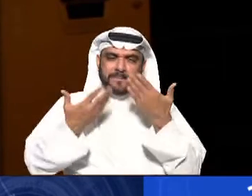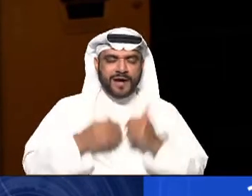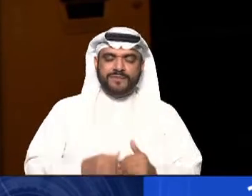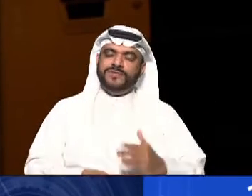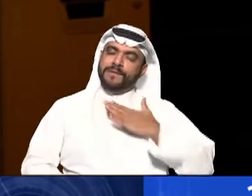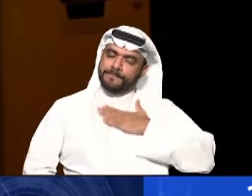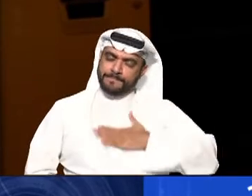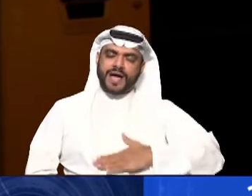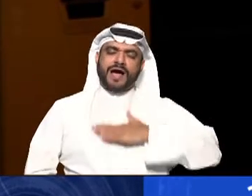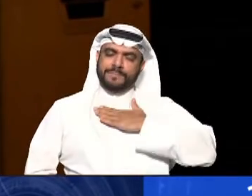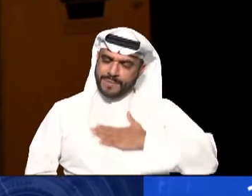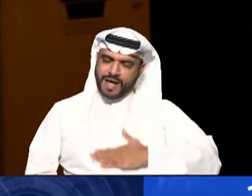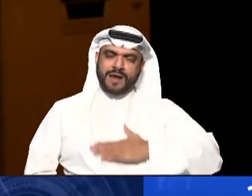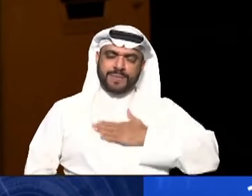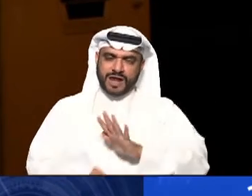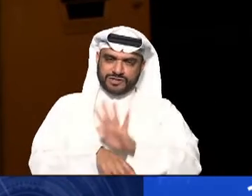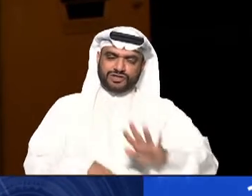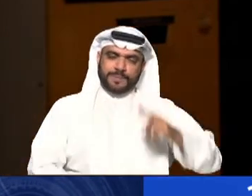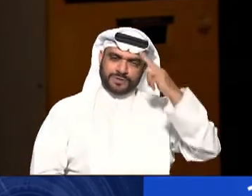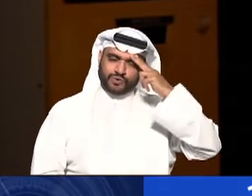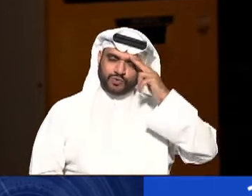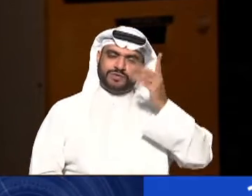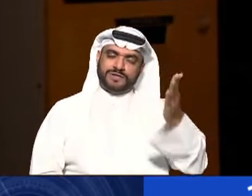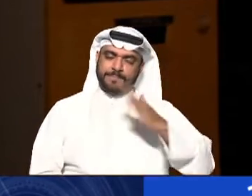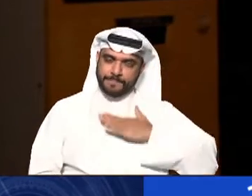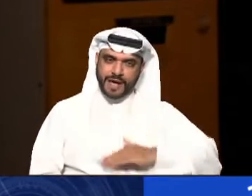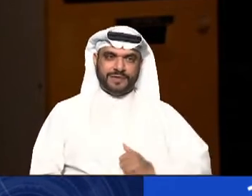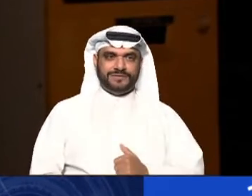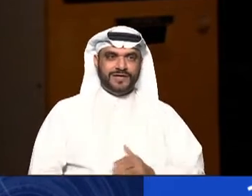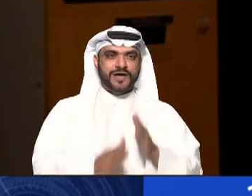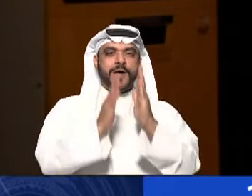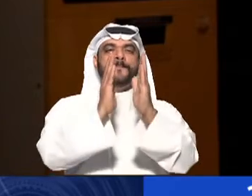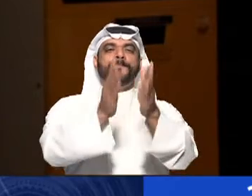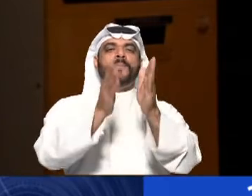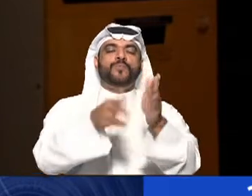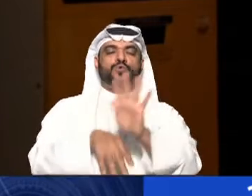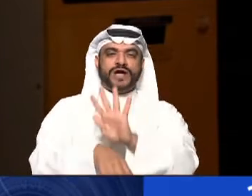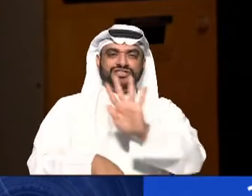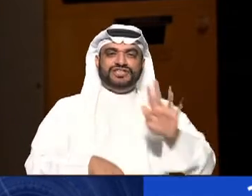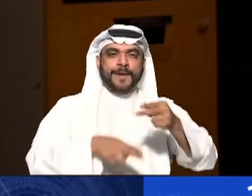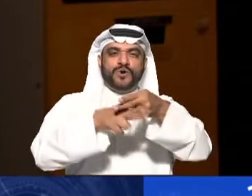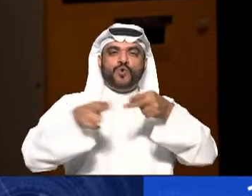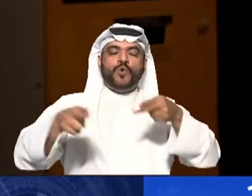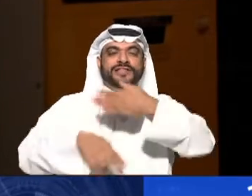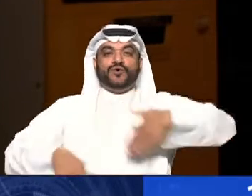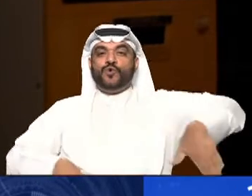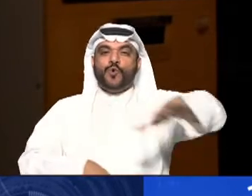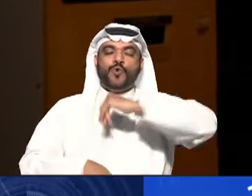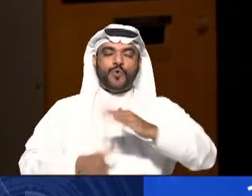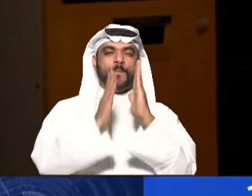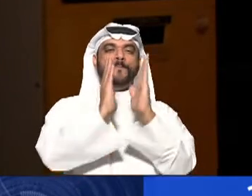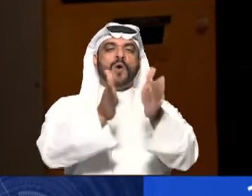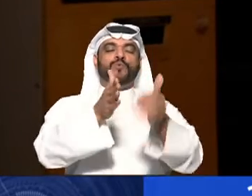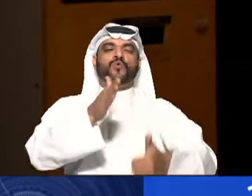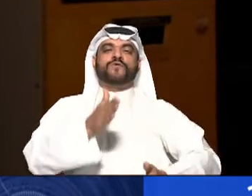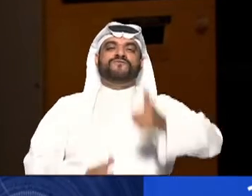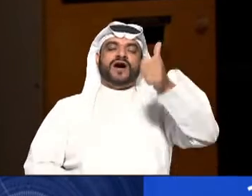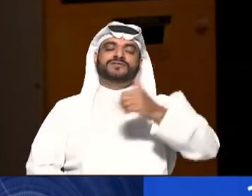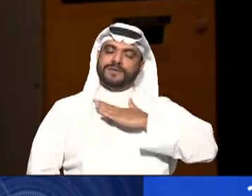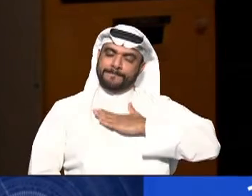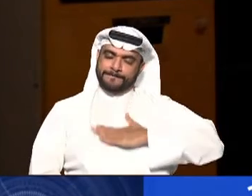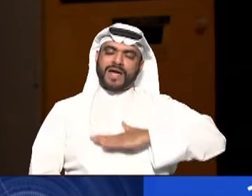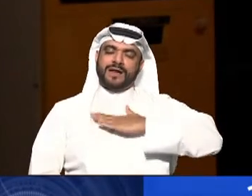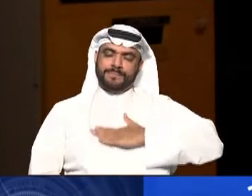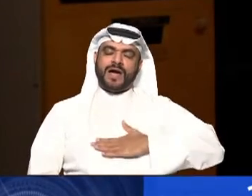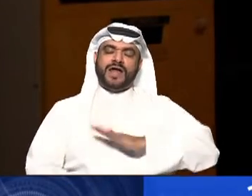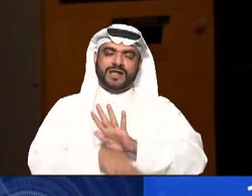للشعب السعودي وإن شاء الله المرات الجاية. أبارك حق الشعب الكويتي كله، مبروك الفوز، وهارد لك حق الشعب